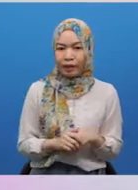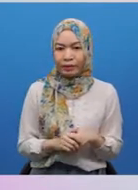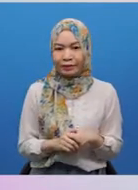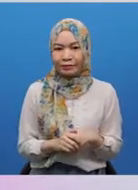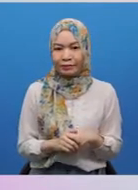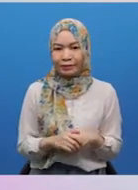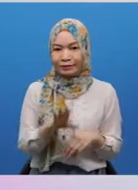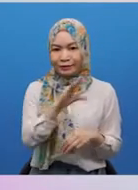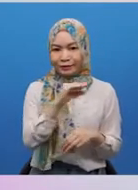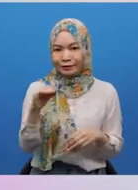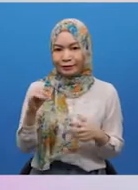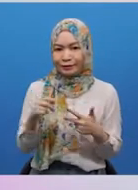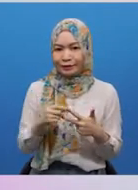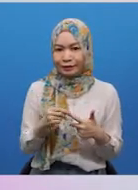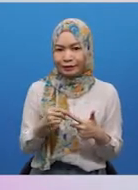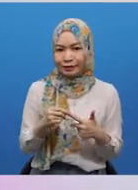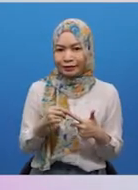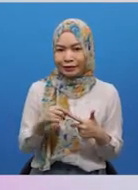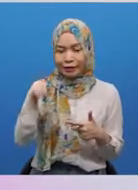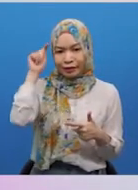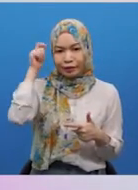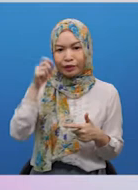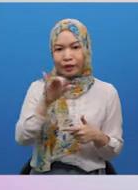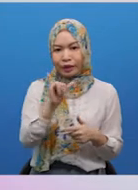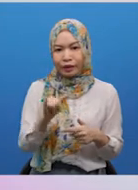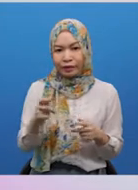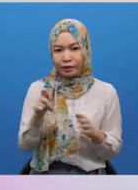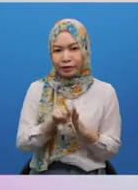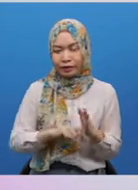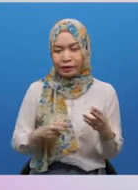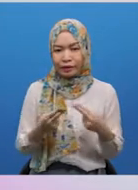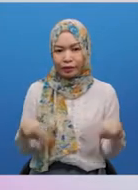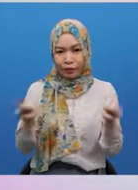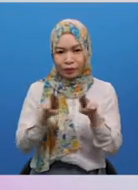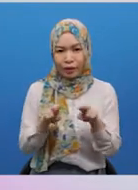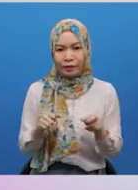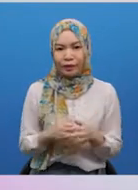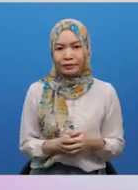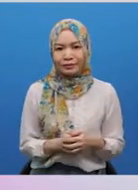jawatan kedua, Gubernur ialah Tuan Yang Terutama.